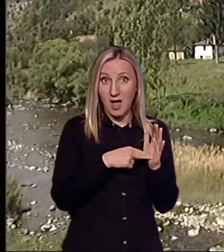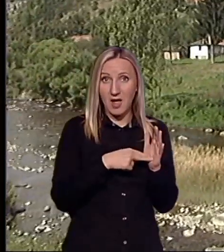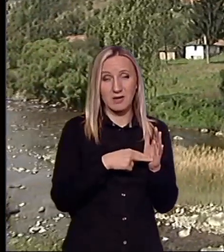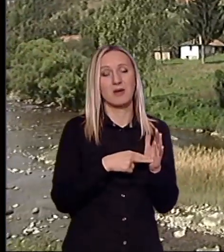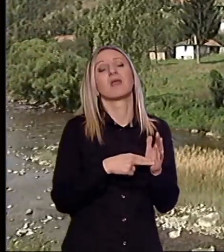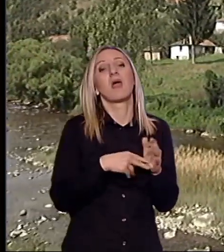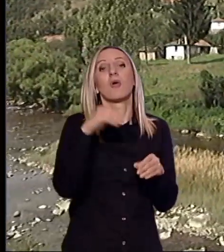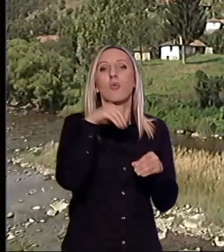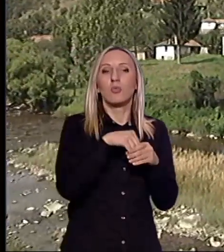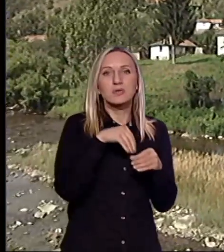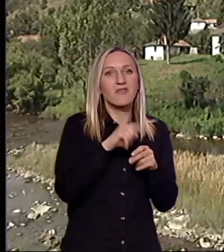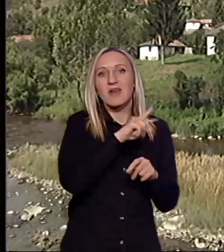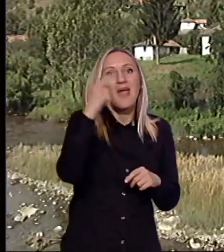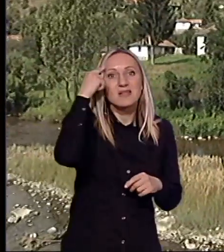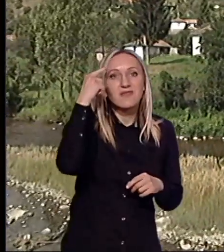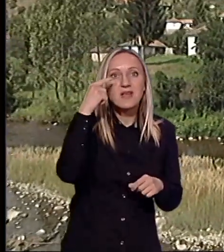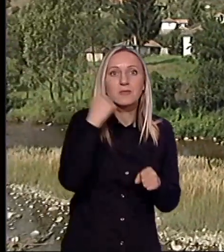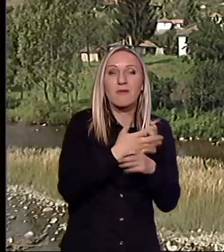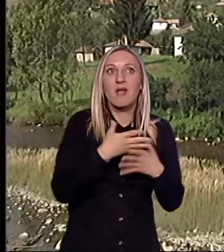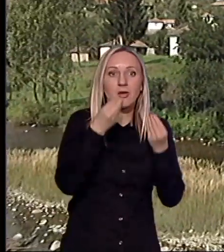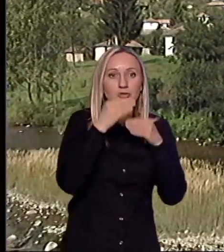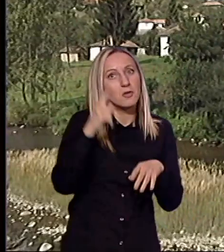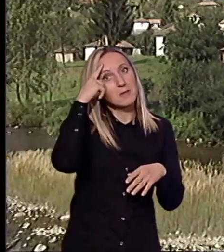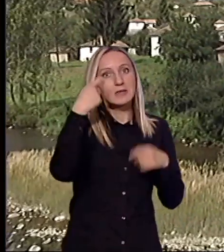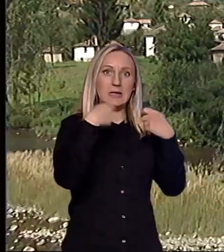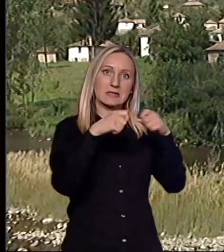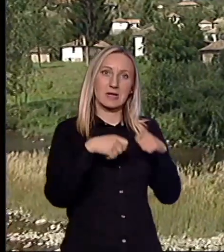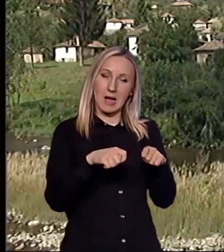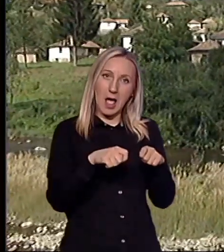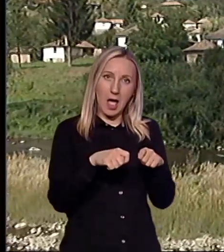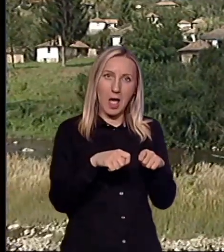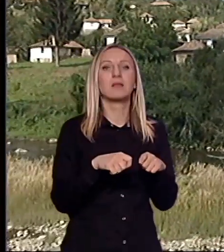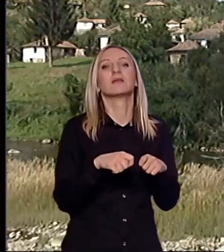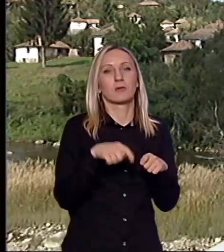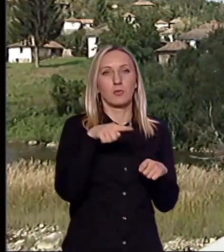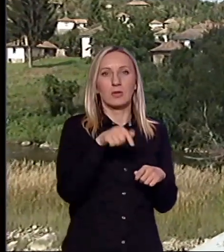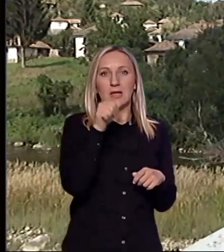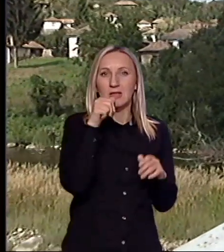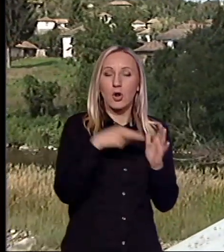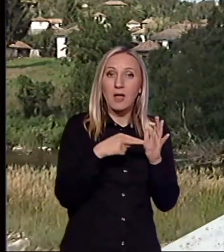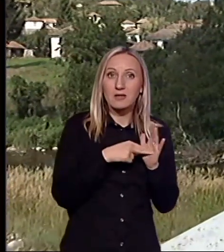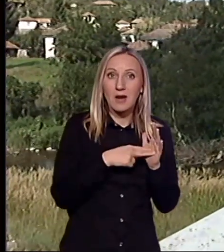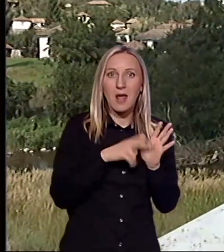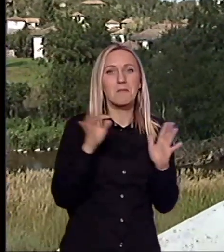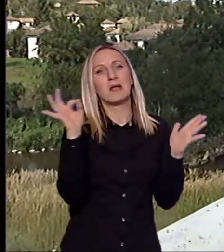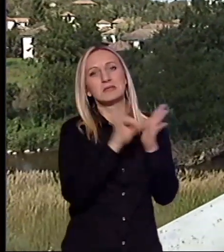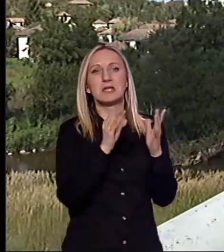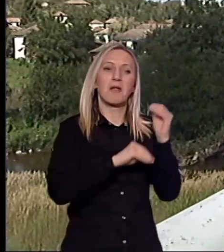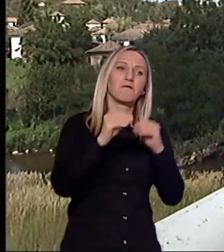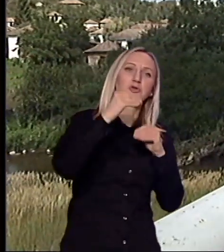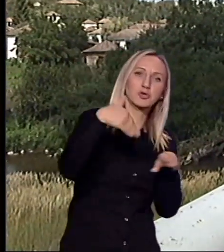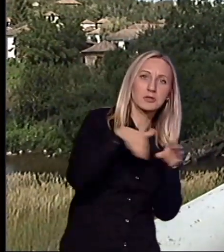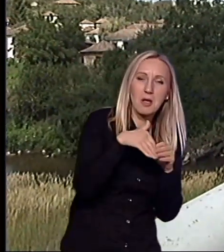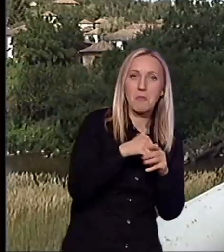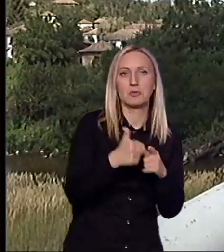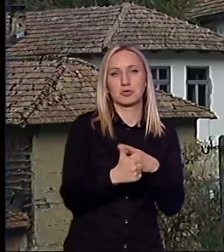štetu sami sebi, misleći da izgradnjom mini hidroelektrana postižu neki određeni cilj u smislu